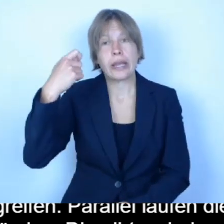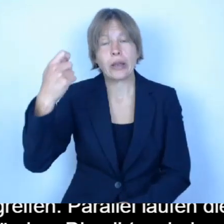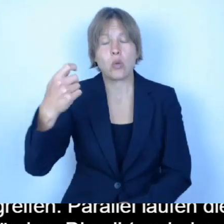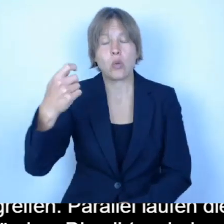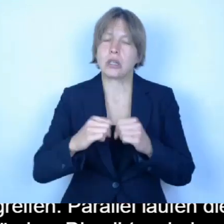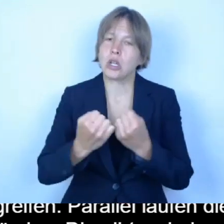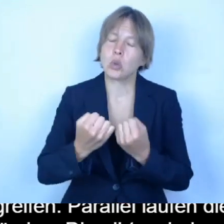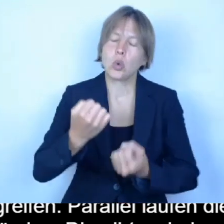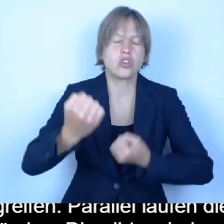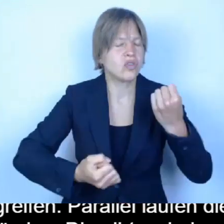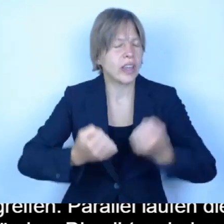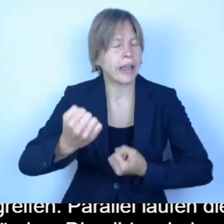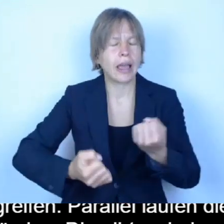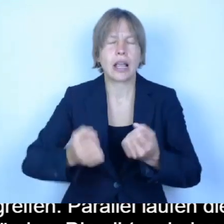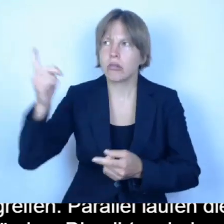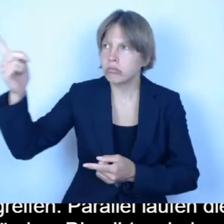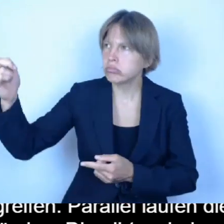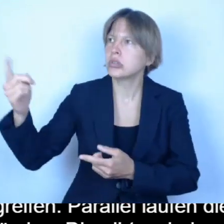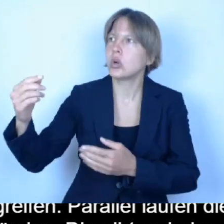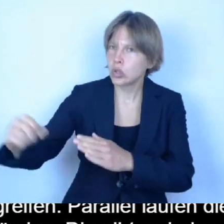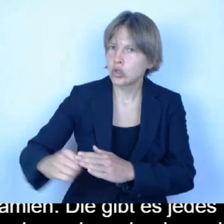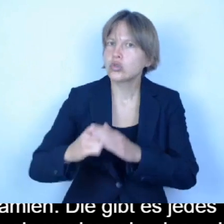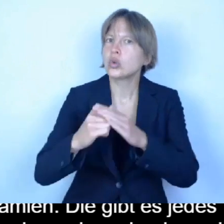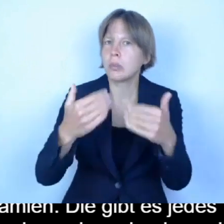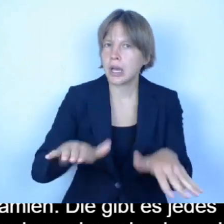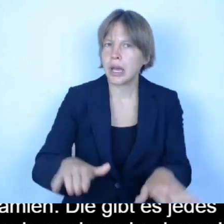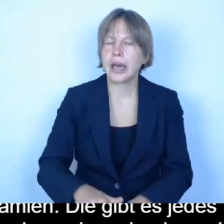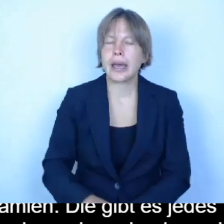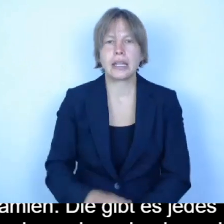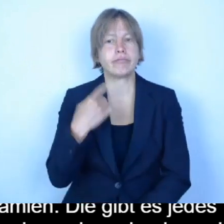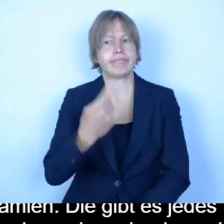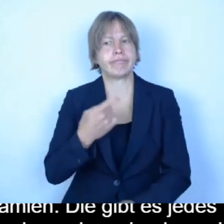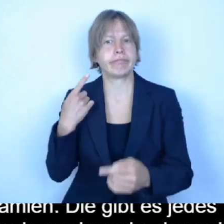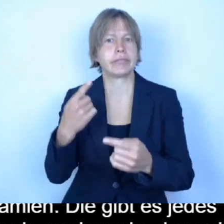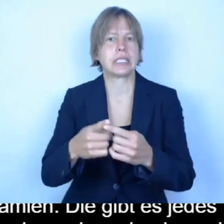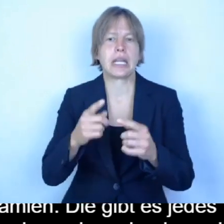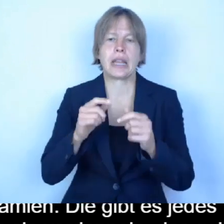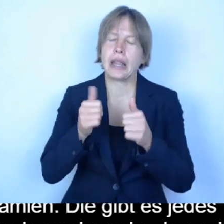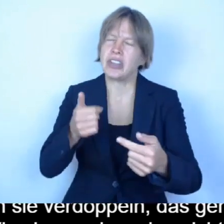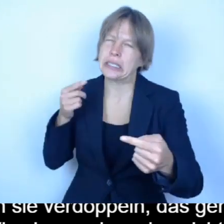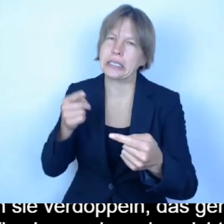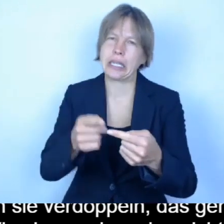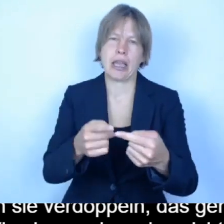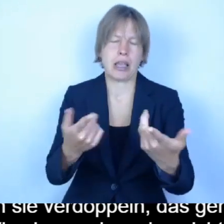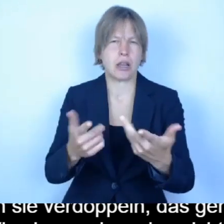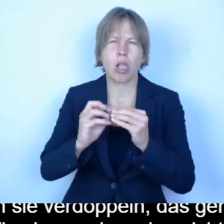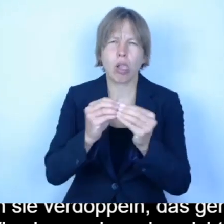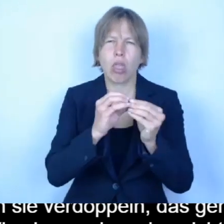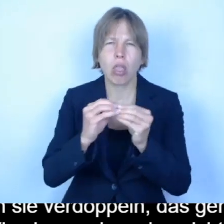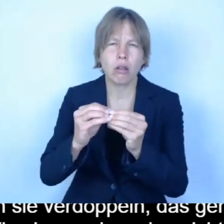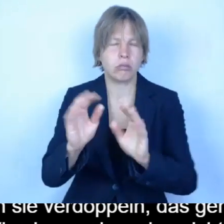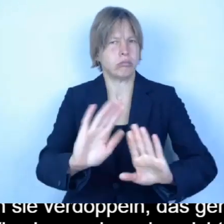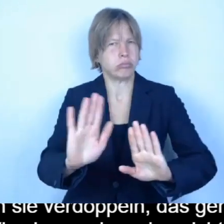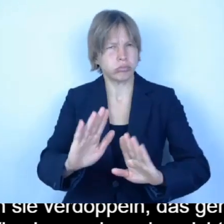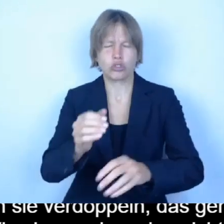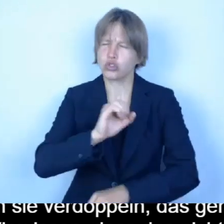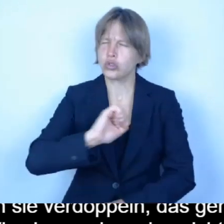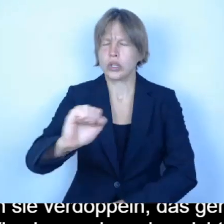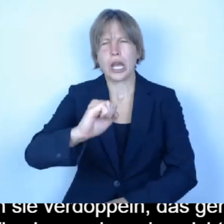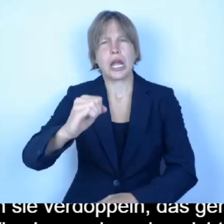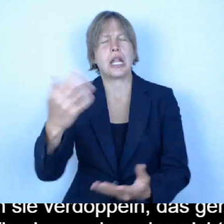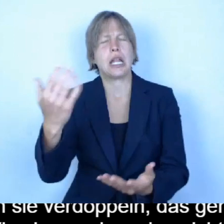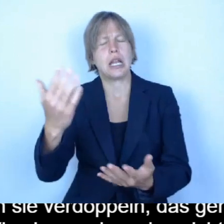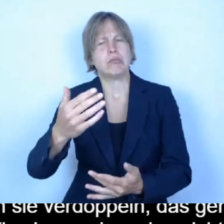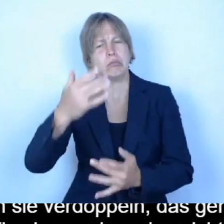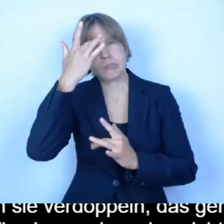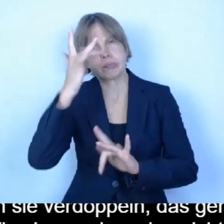Hilfe, eine unbürokratische Hilfe haben. Und wir sind uns über eines sehr arg im Klaren. Die Kinos